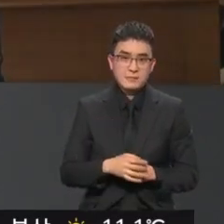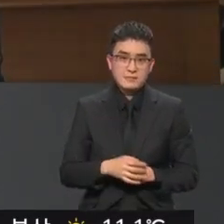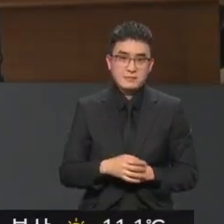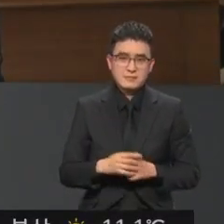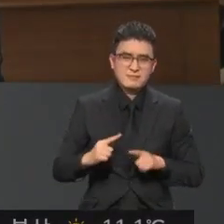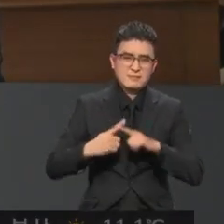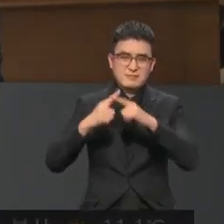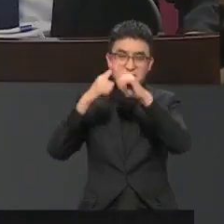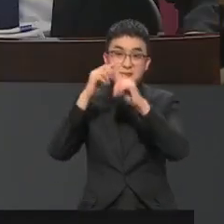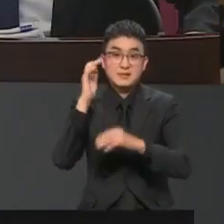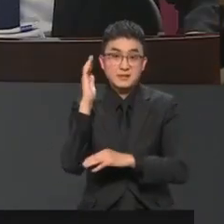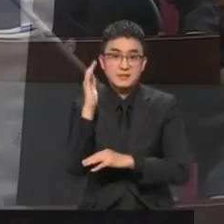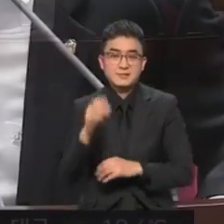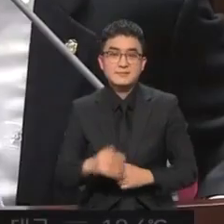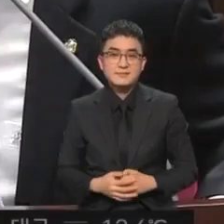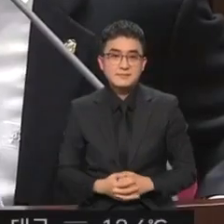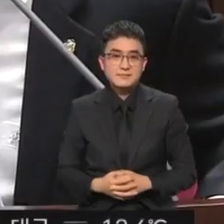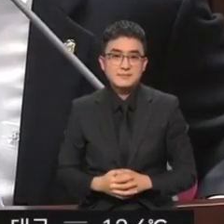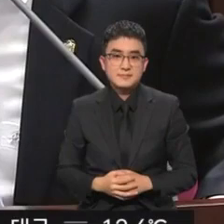않았습니다.